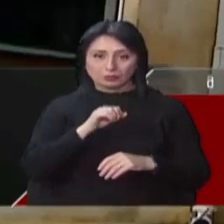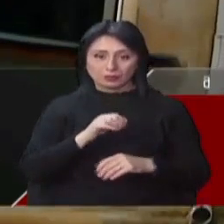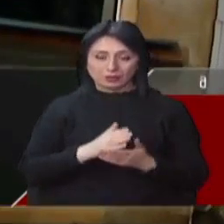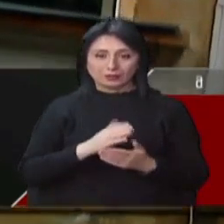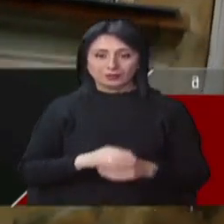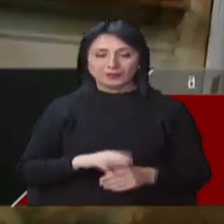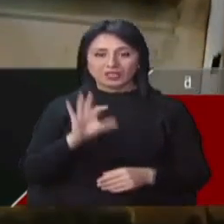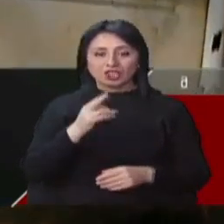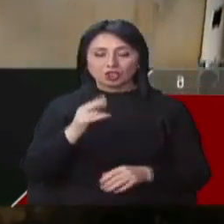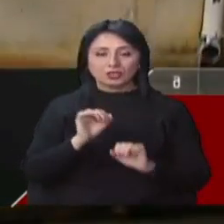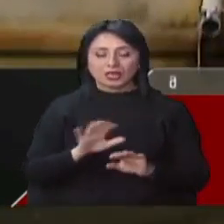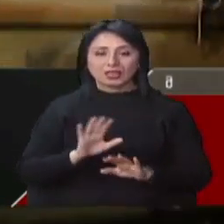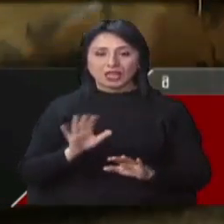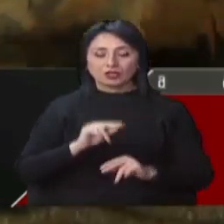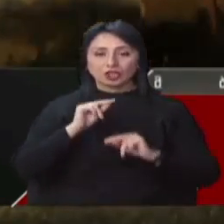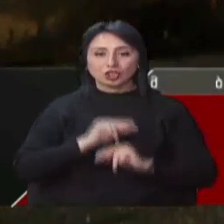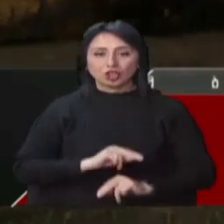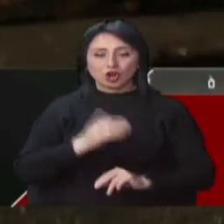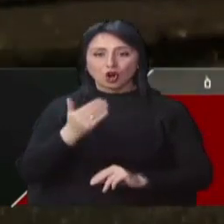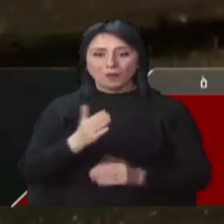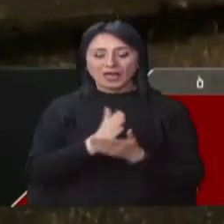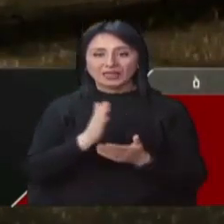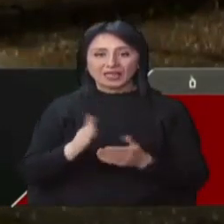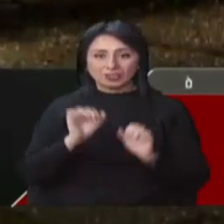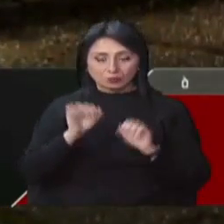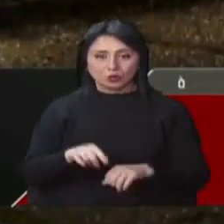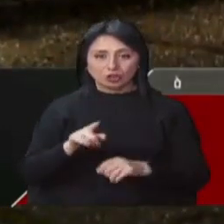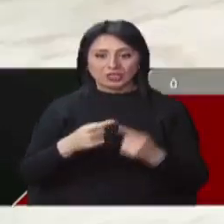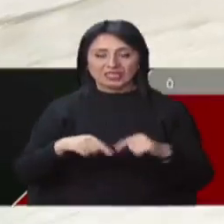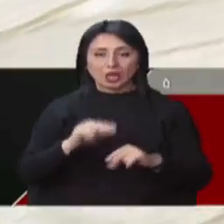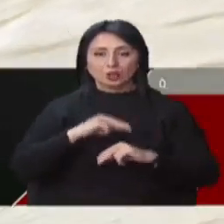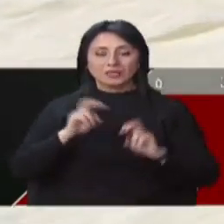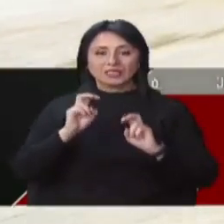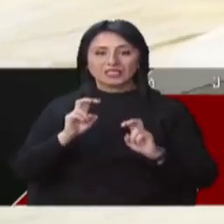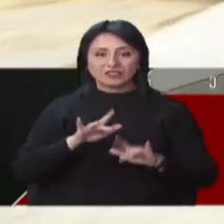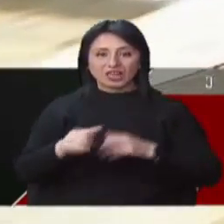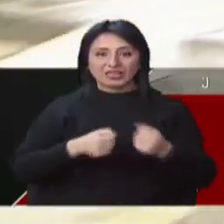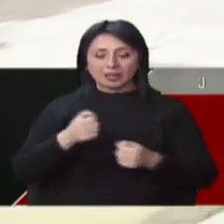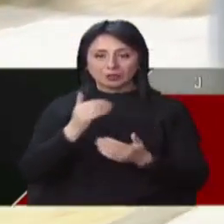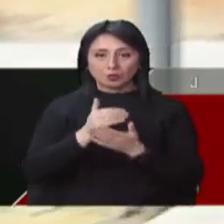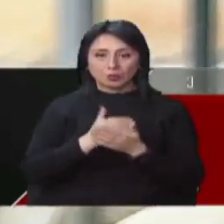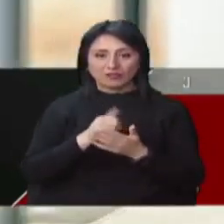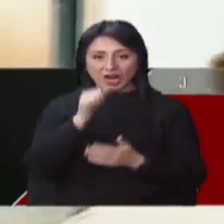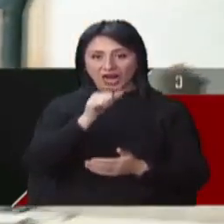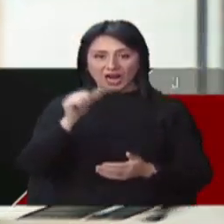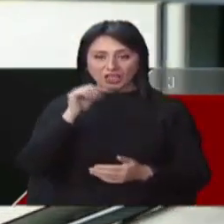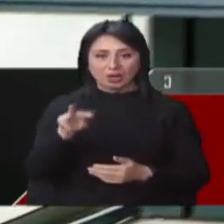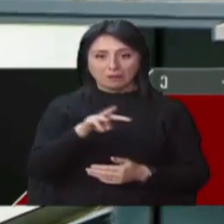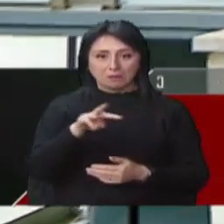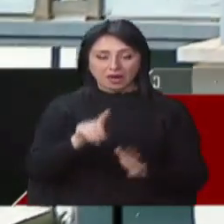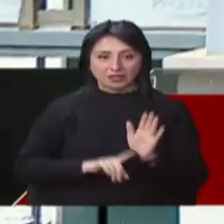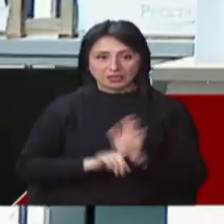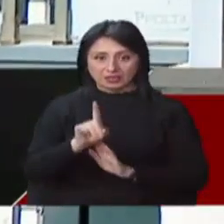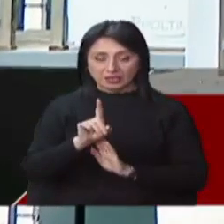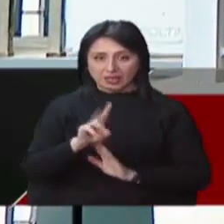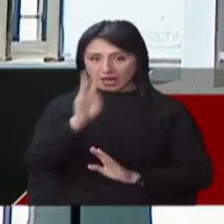არის. სოციალურად დაუცველთა შრომის უნარიანი ნაწილის საზოგადოებრივ სამუშაოებზე დასაქმების პროგრამა გასული წლის მარტში